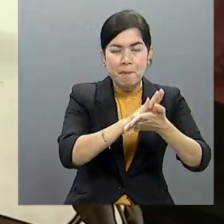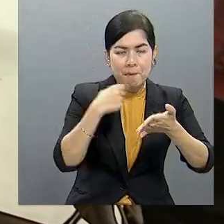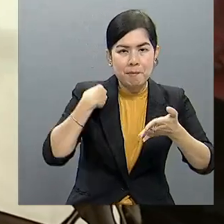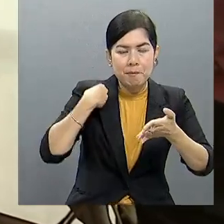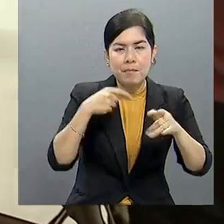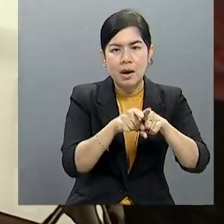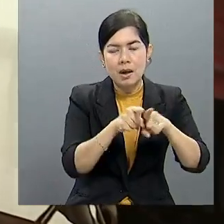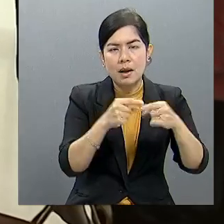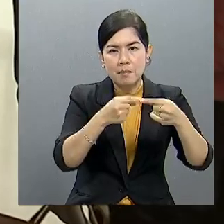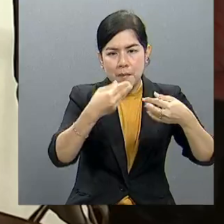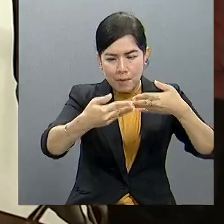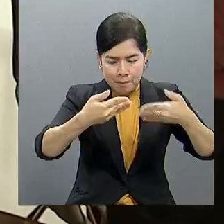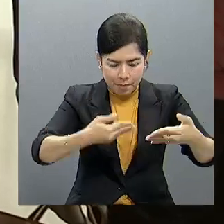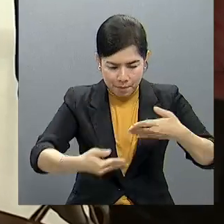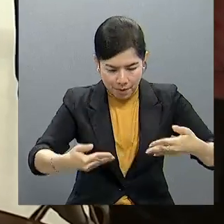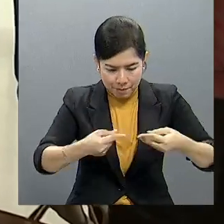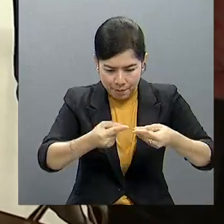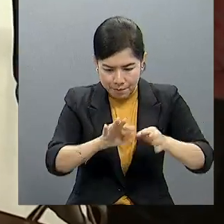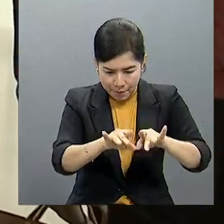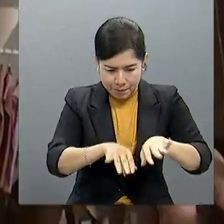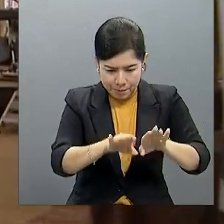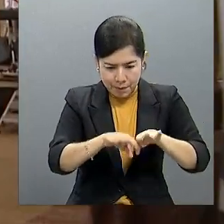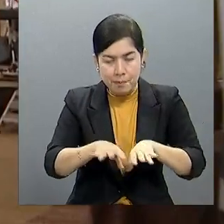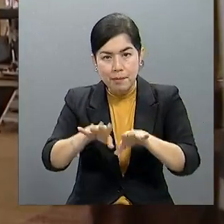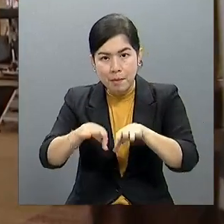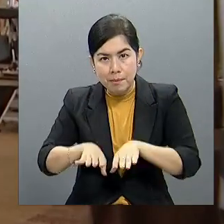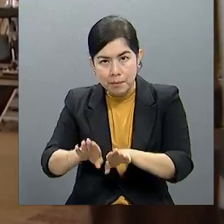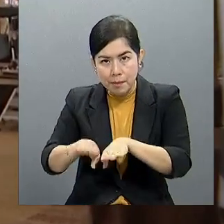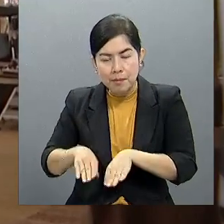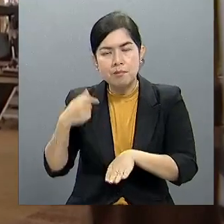เรามาตกแตงอแบนึงรวมถการขายออนไนด้วยครั